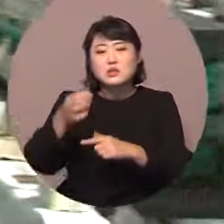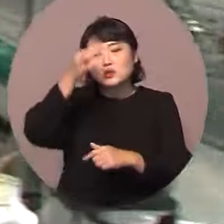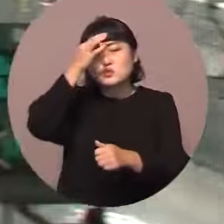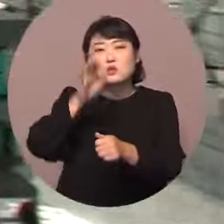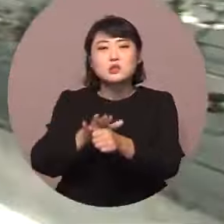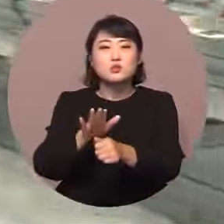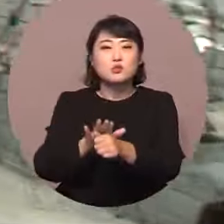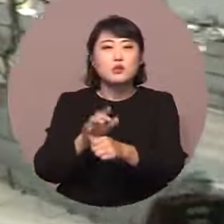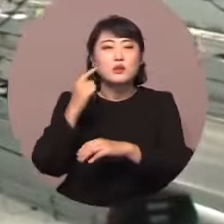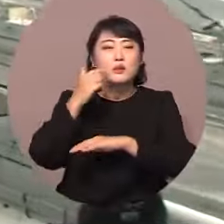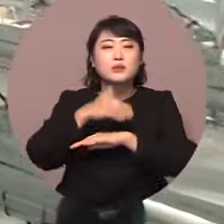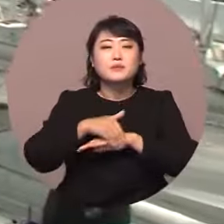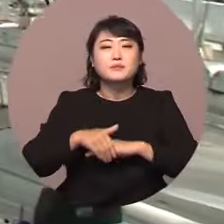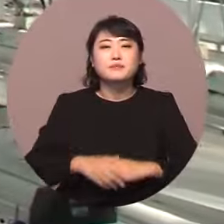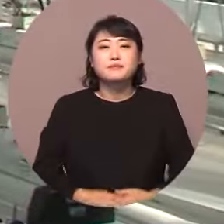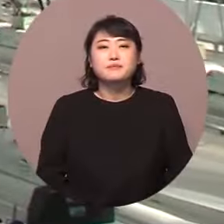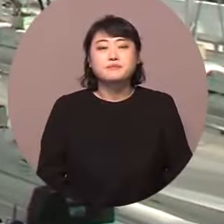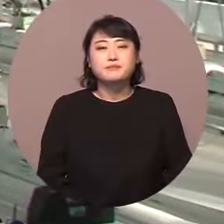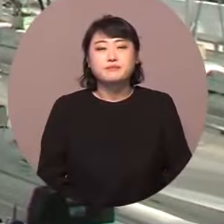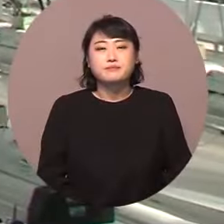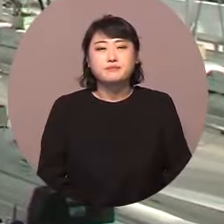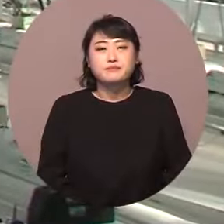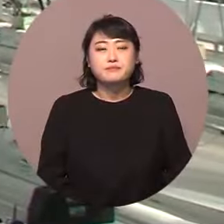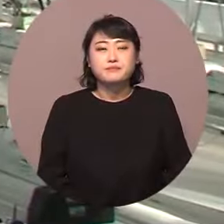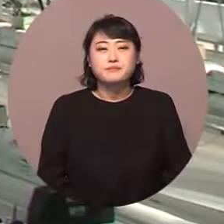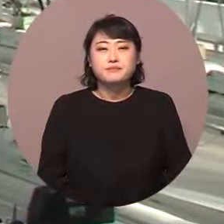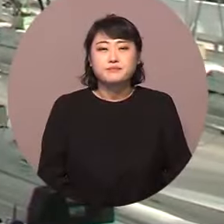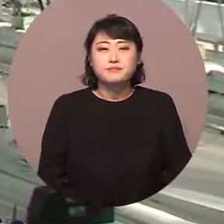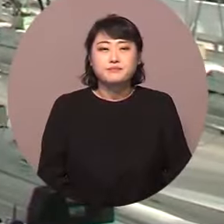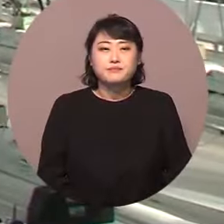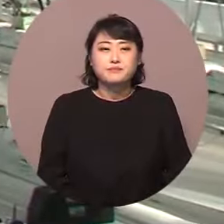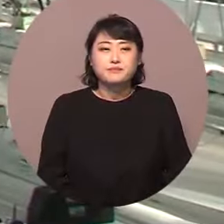지원에도 나설 예정입니다 MBC 뉴스 김태욱입니다